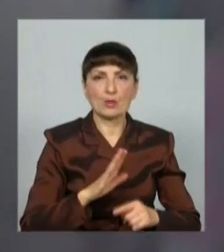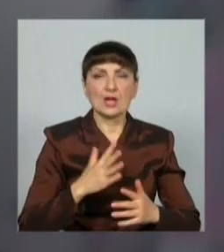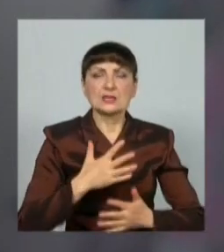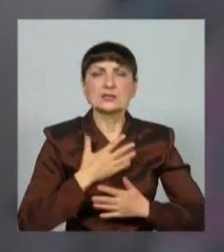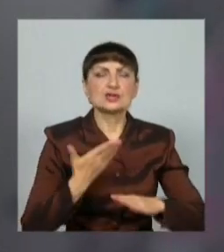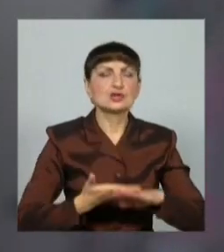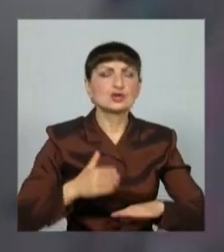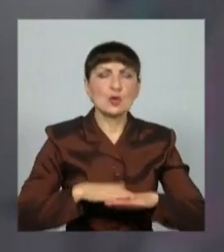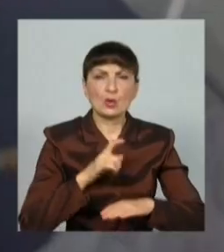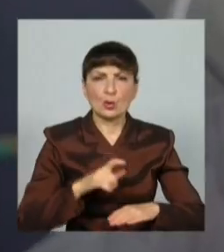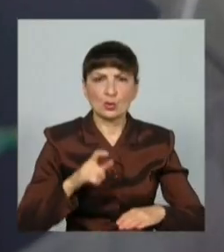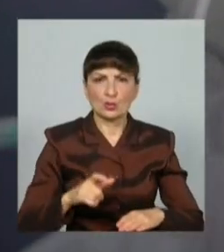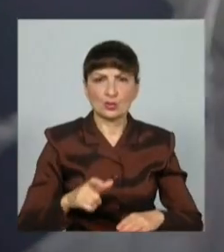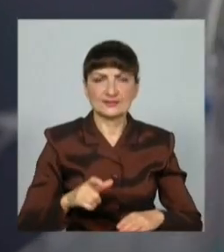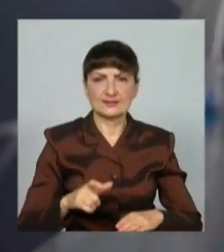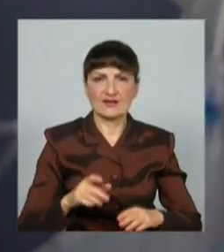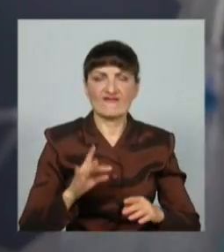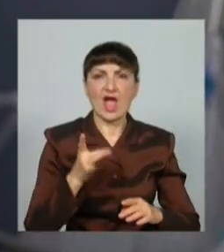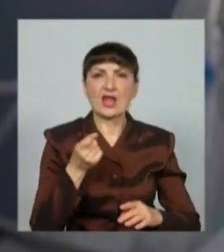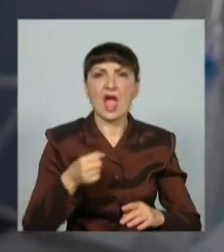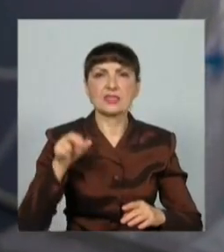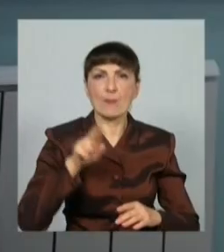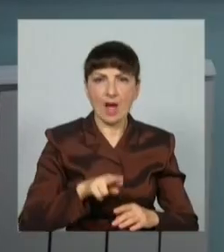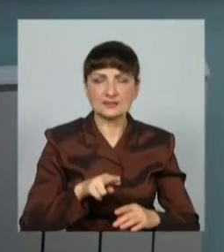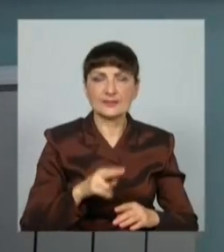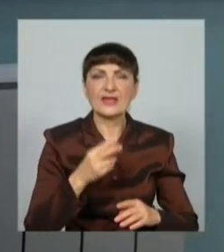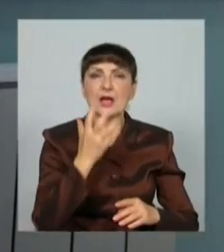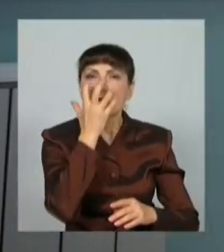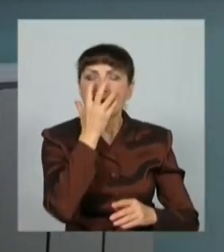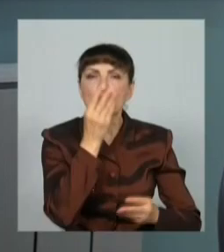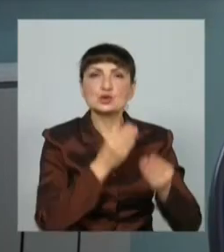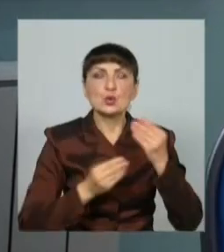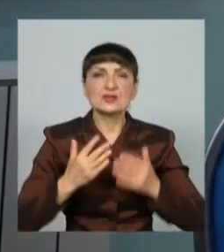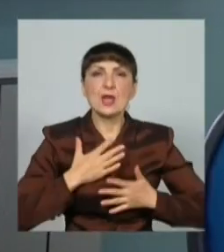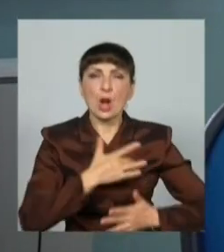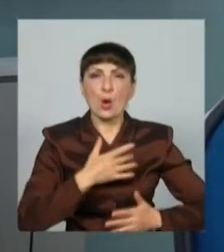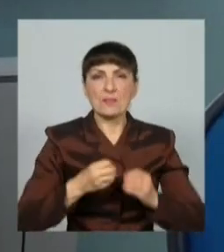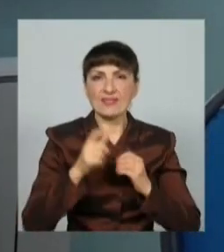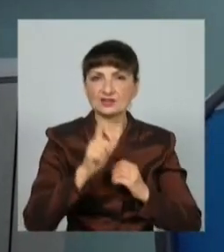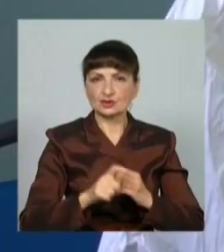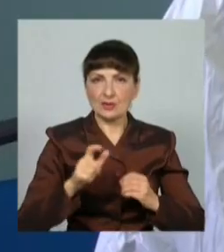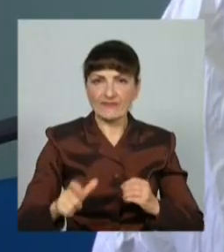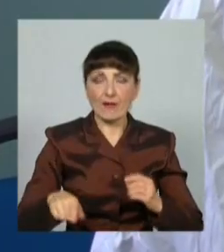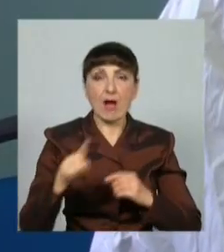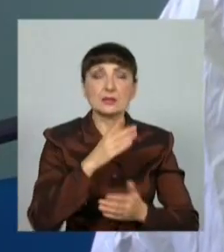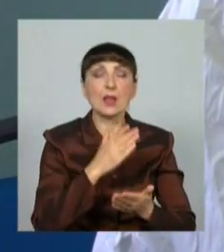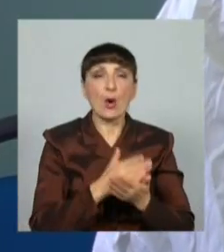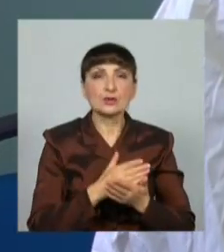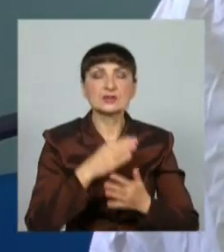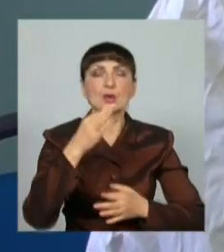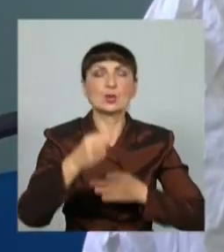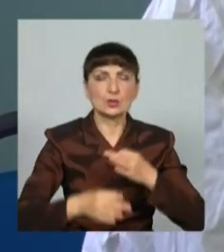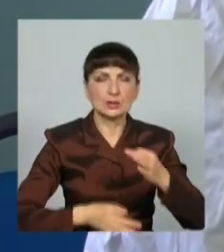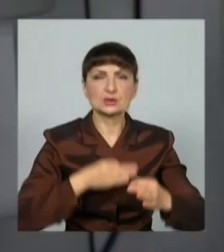дыхание пациентов нарушает тишину в реанимационной. К ИВЛ подключены около 15 человек. В таком состоянии они находятся